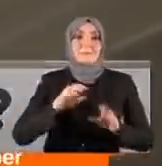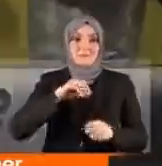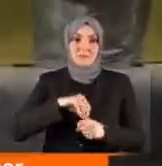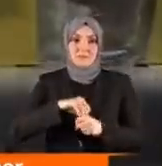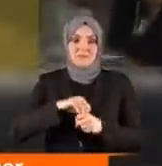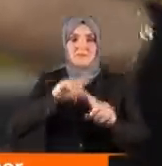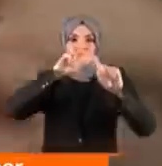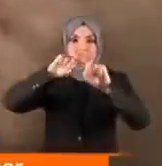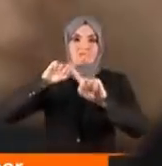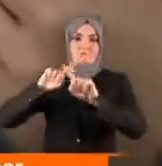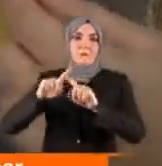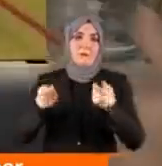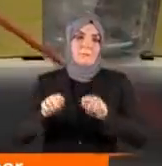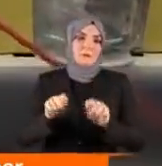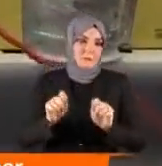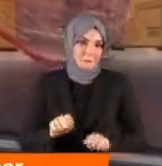kapatıldı